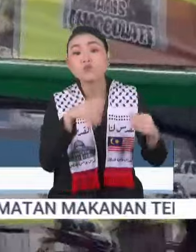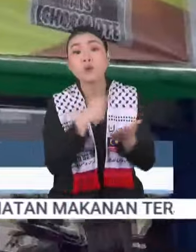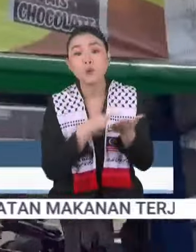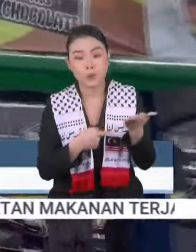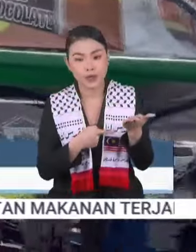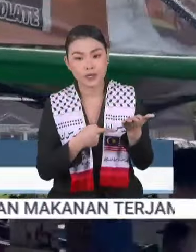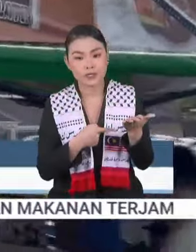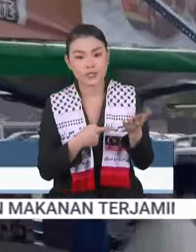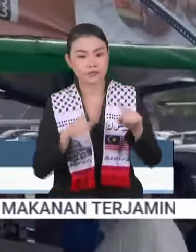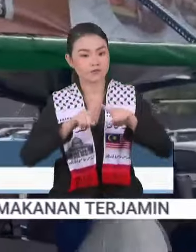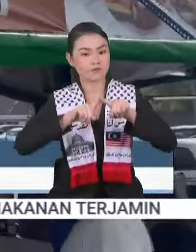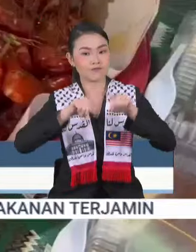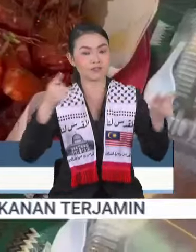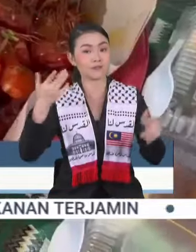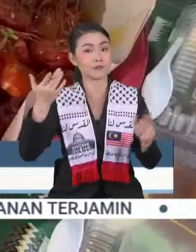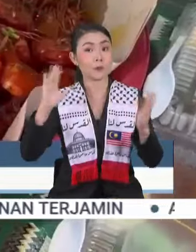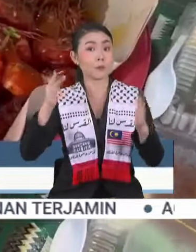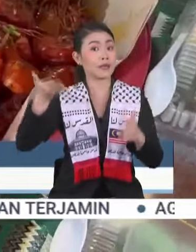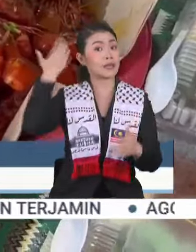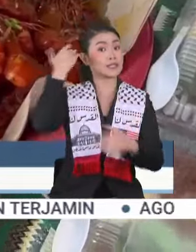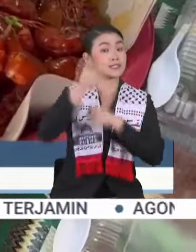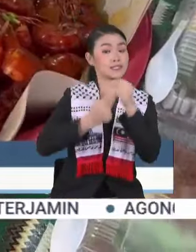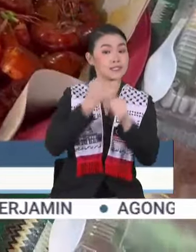mereka denganahunas